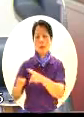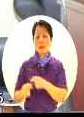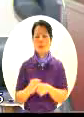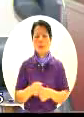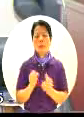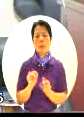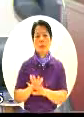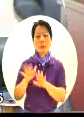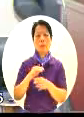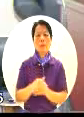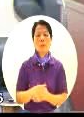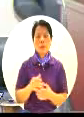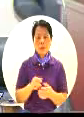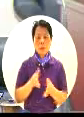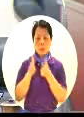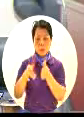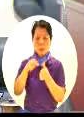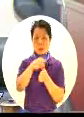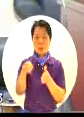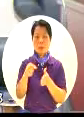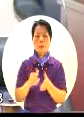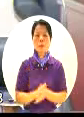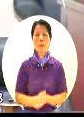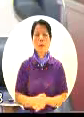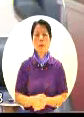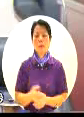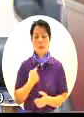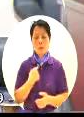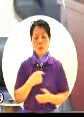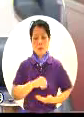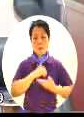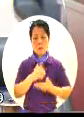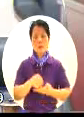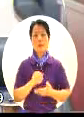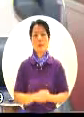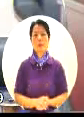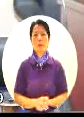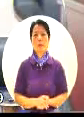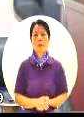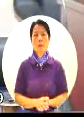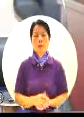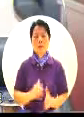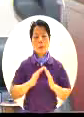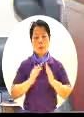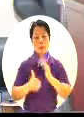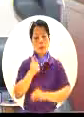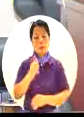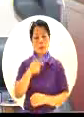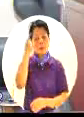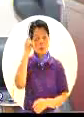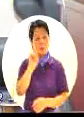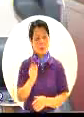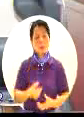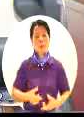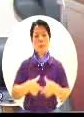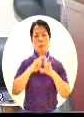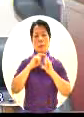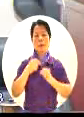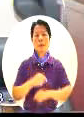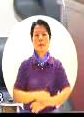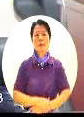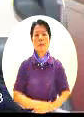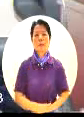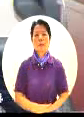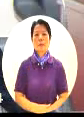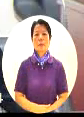警队以上齁、哦、分析的建言齁、哦、来市长你的看法是怎样请答我。 市长